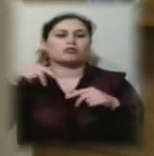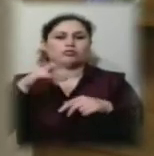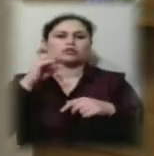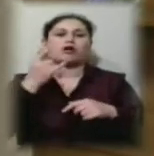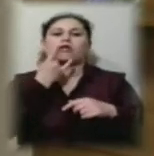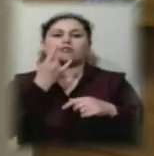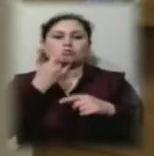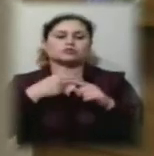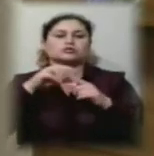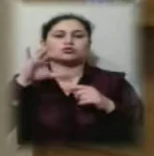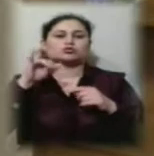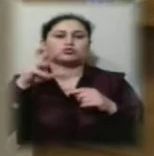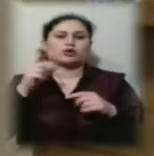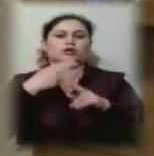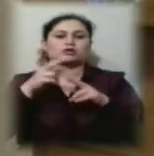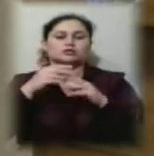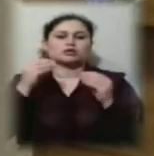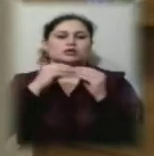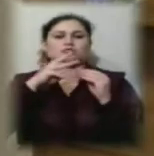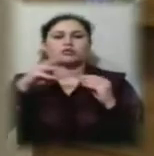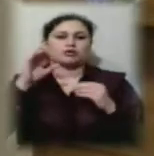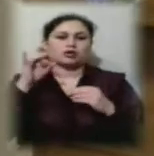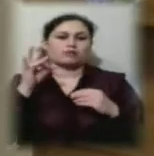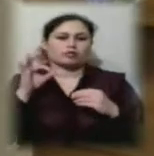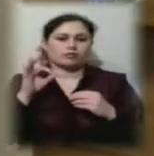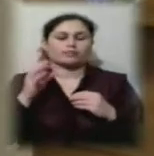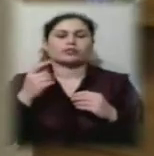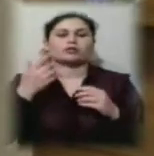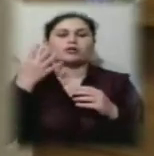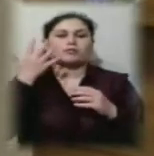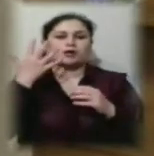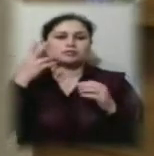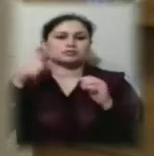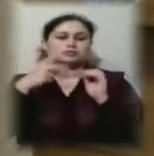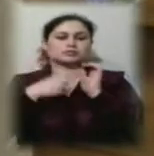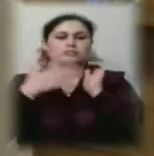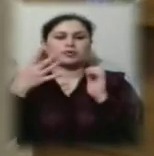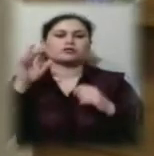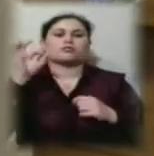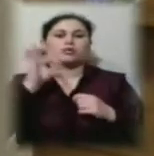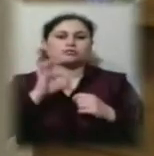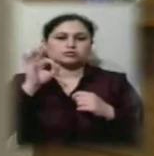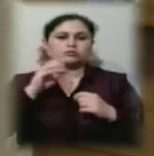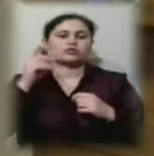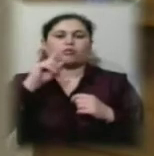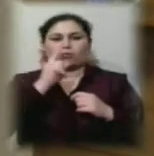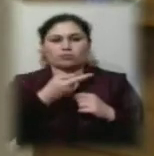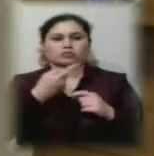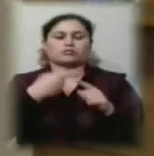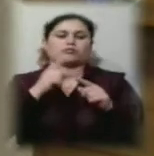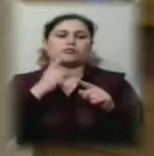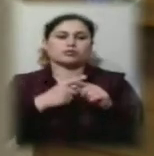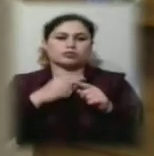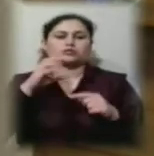кредиту сягає 10 мільйонів євро під 5,75% річних. Плюс ставка єврібор, вона